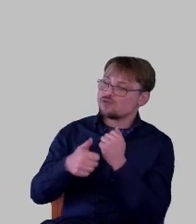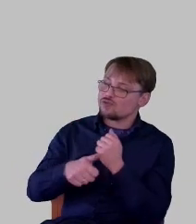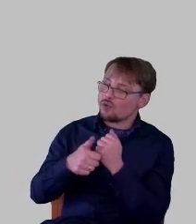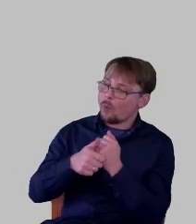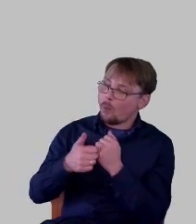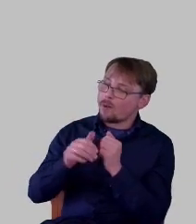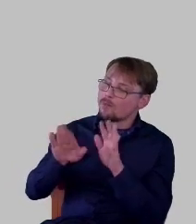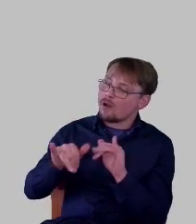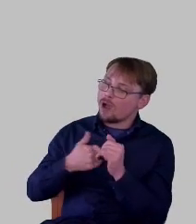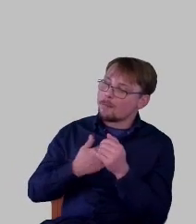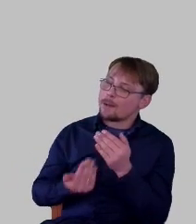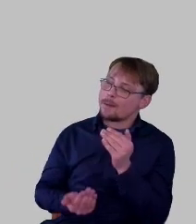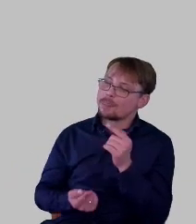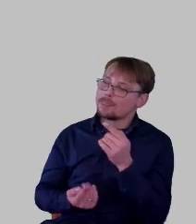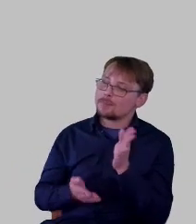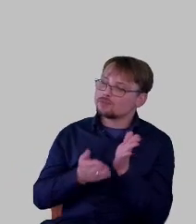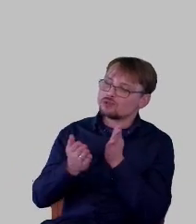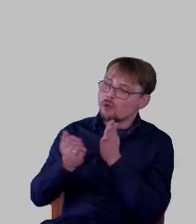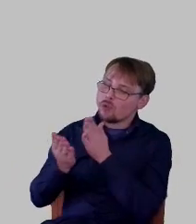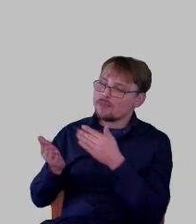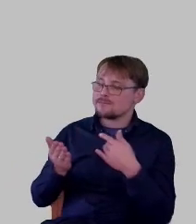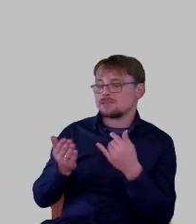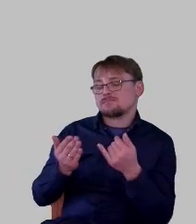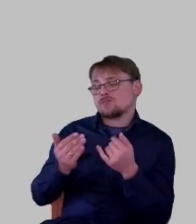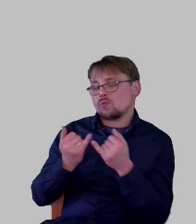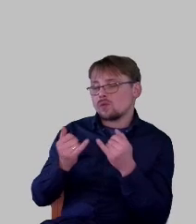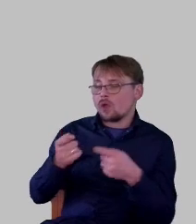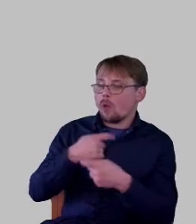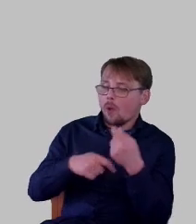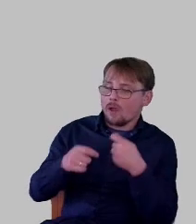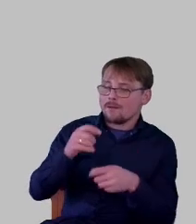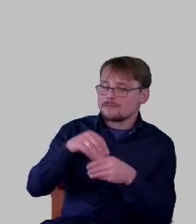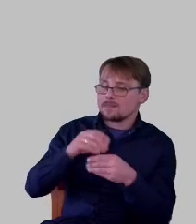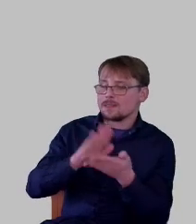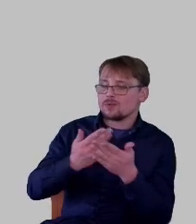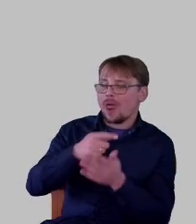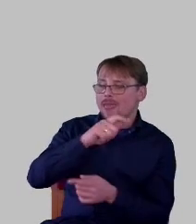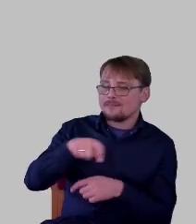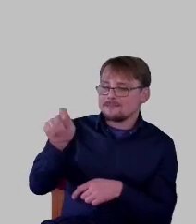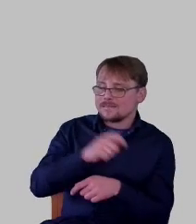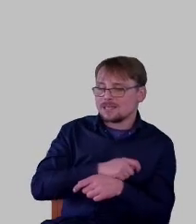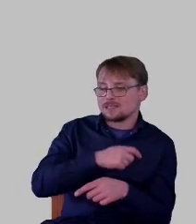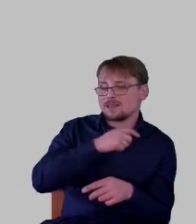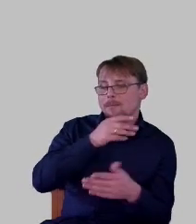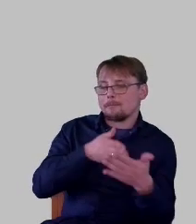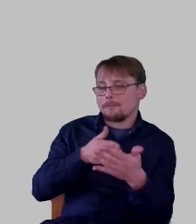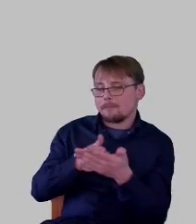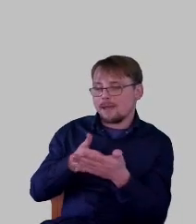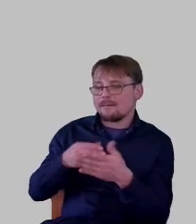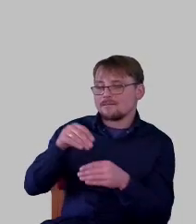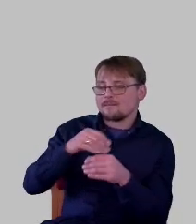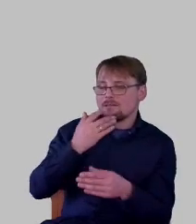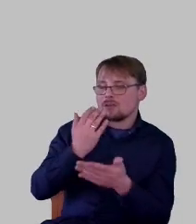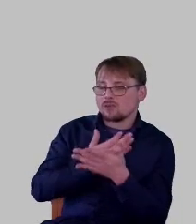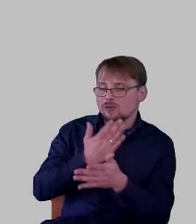dostosowywanie wymagań, likwidację właśnie tych barier z wykorzystaniem sprzętu specjalistycznego,